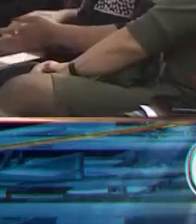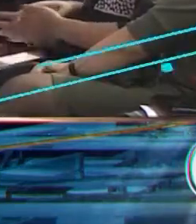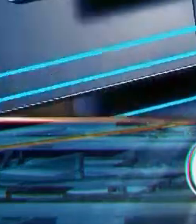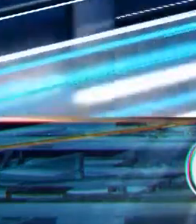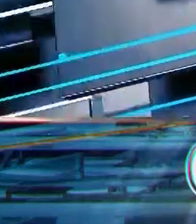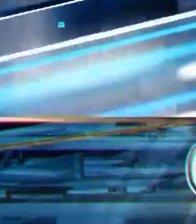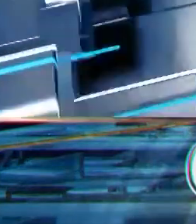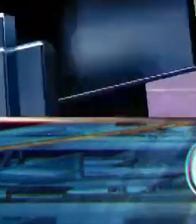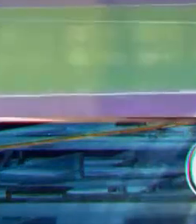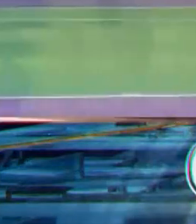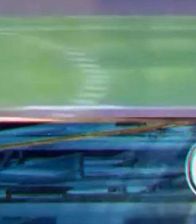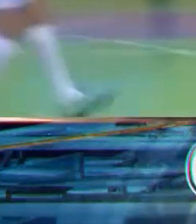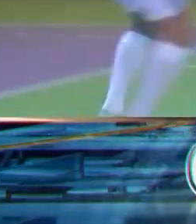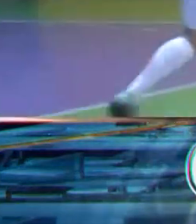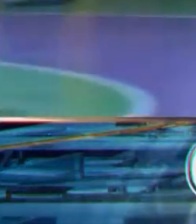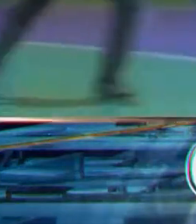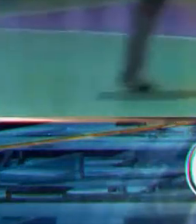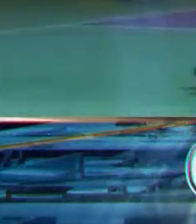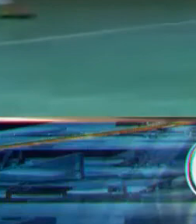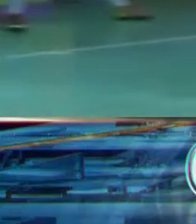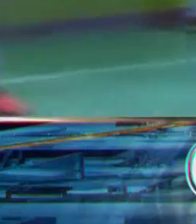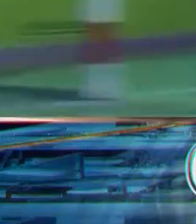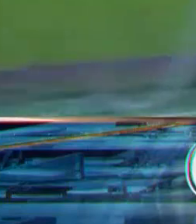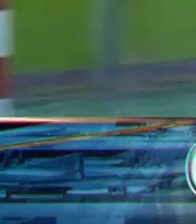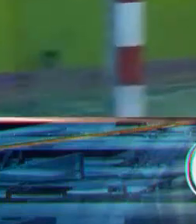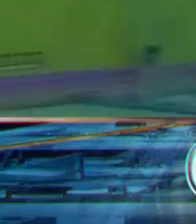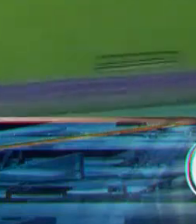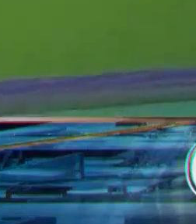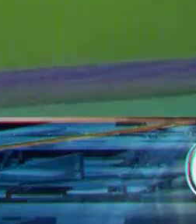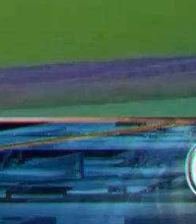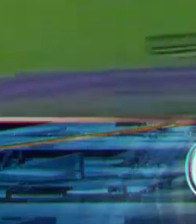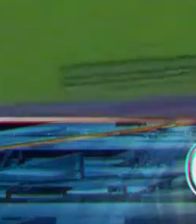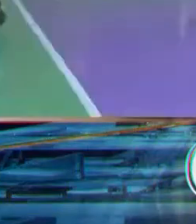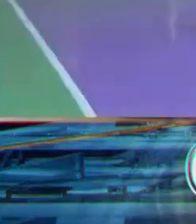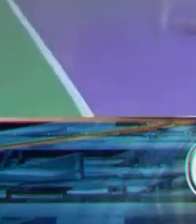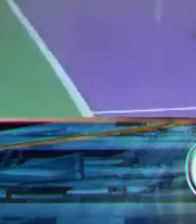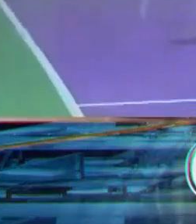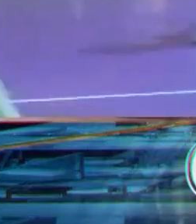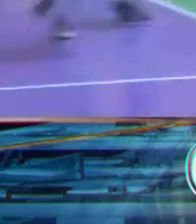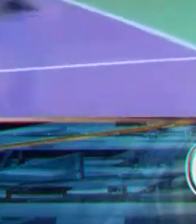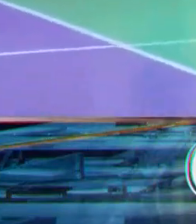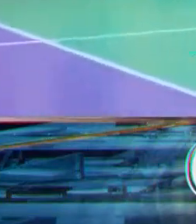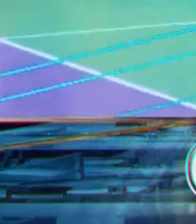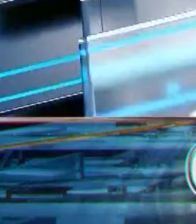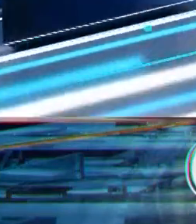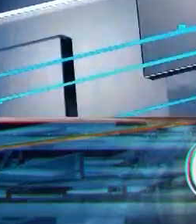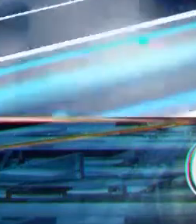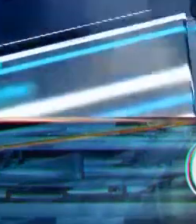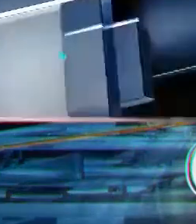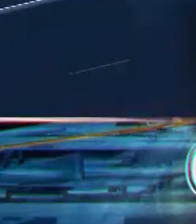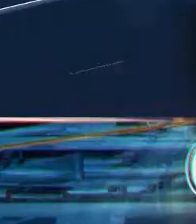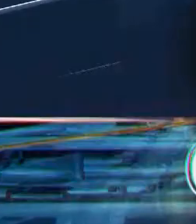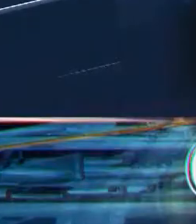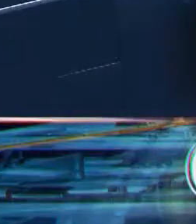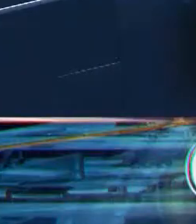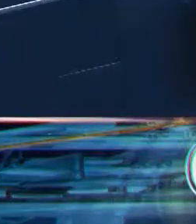Талдыкургане. Спортивные итоги. Лучшую команду по мини-футболу среди сотрудников республиканских СМИ выбрали в Алматы.